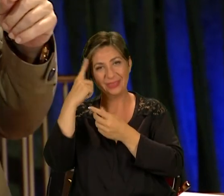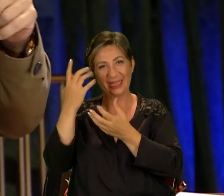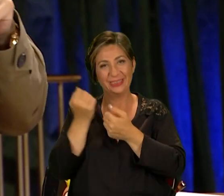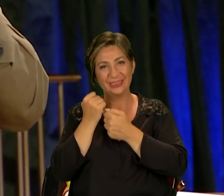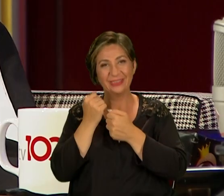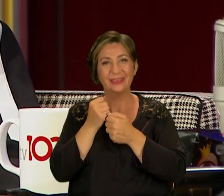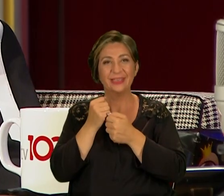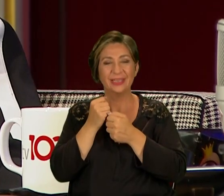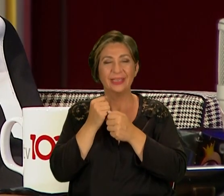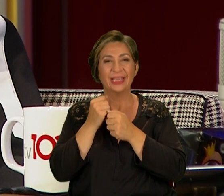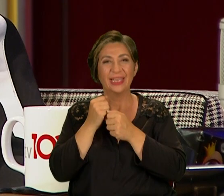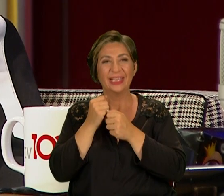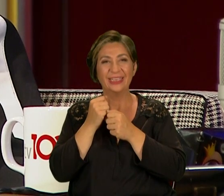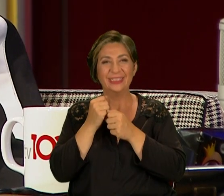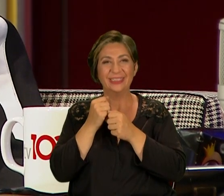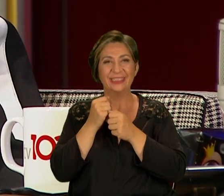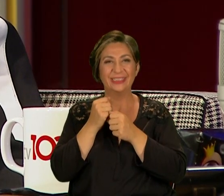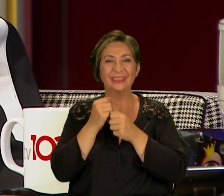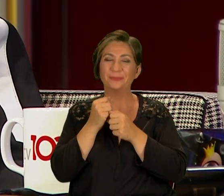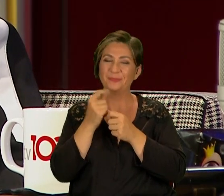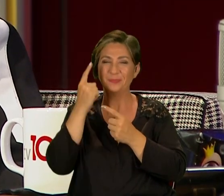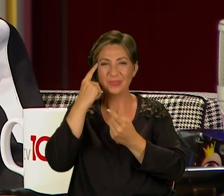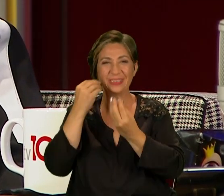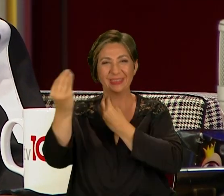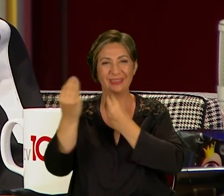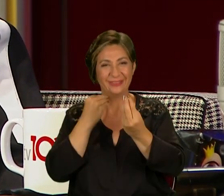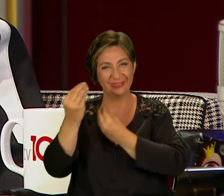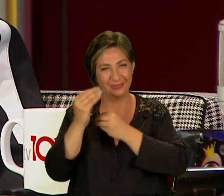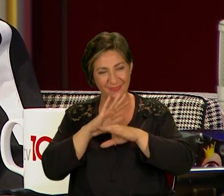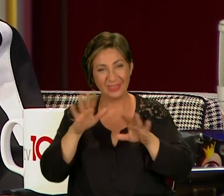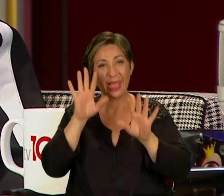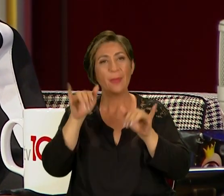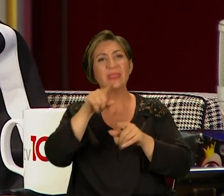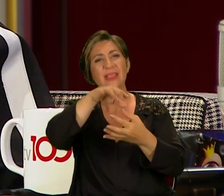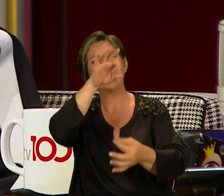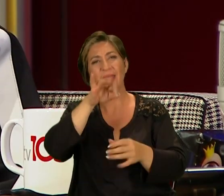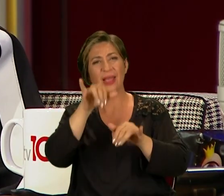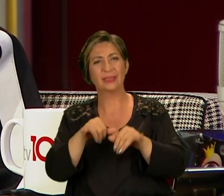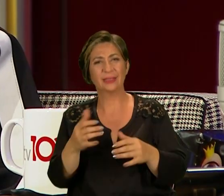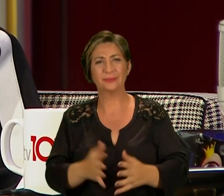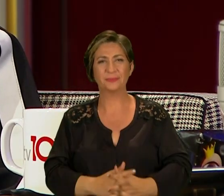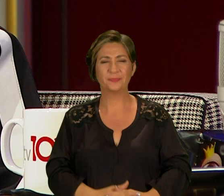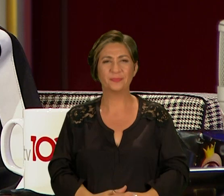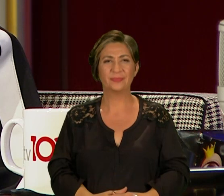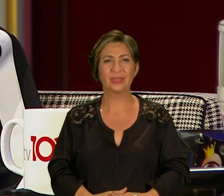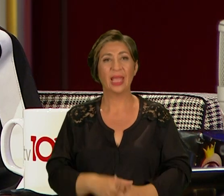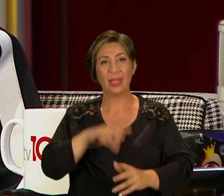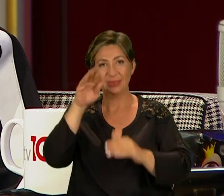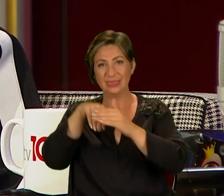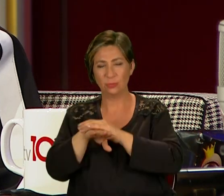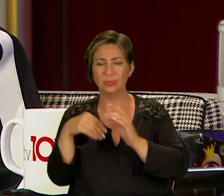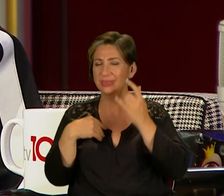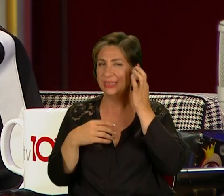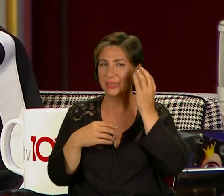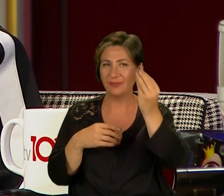O da öyle diye bir şeyler birbirimize gönderdik ve hepsi senin hakkındaydı. Hepsini saklıyorum, sana